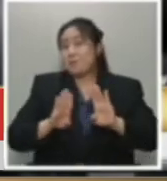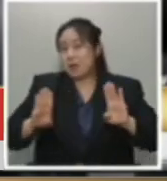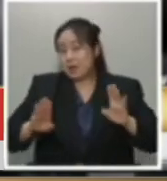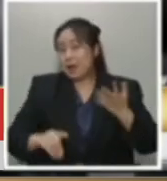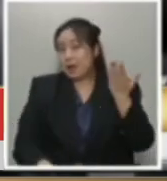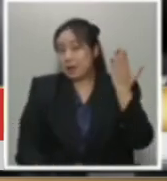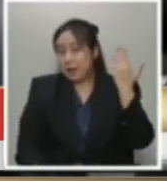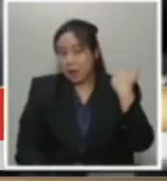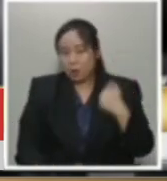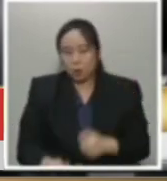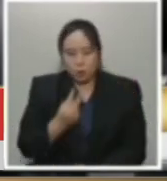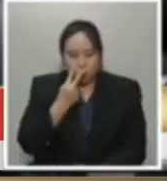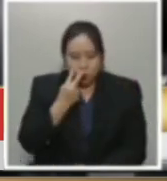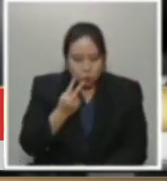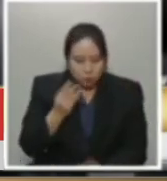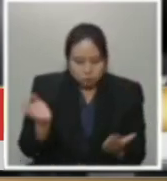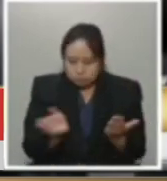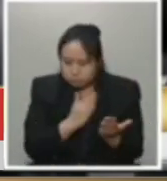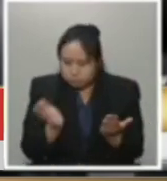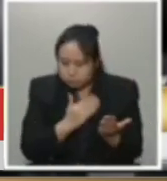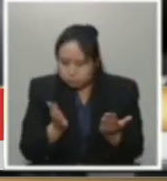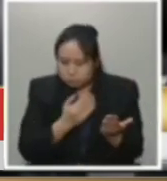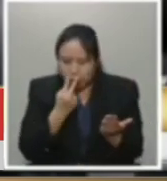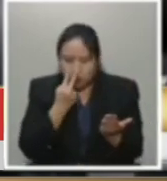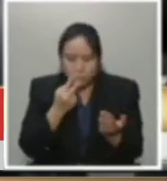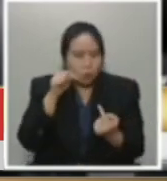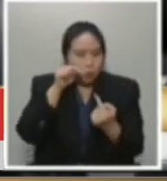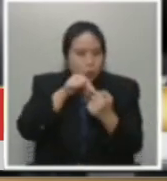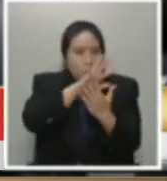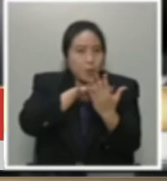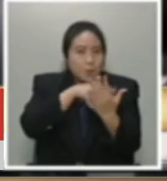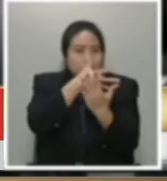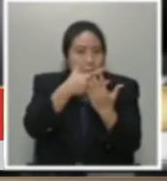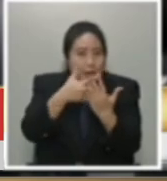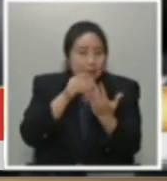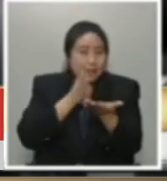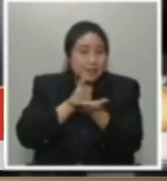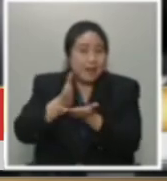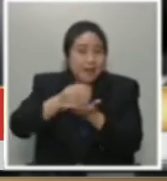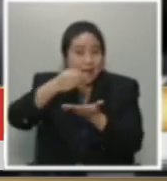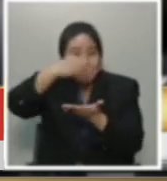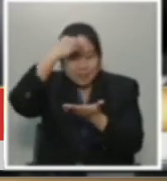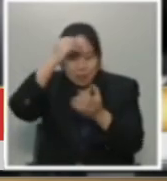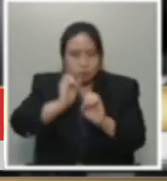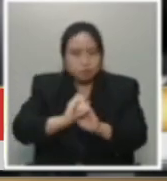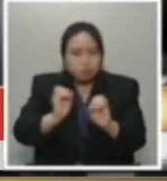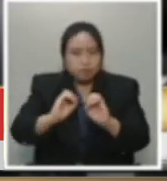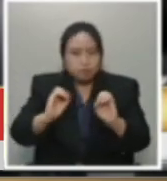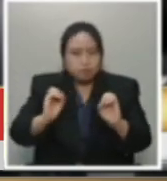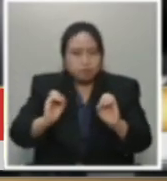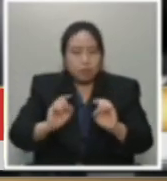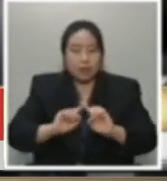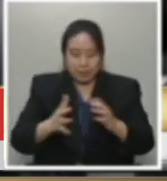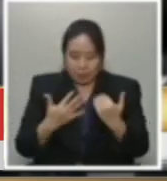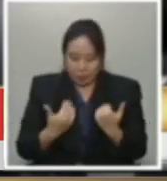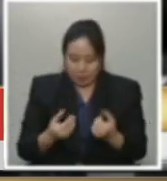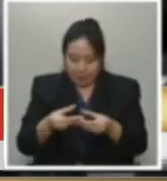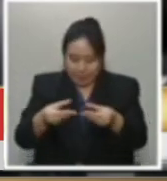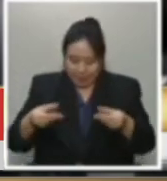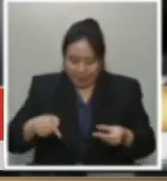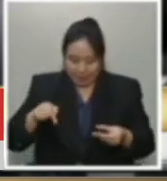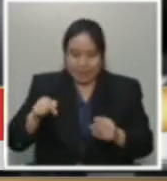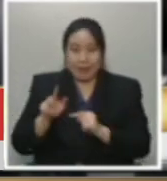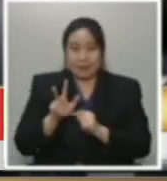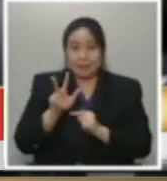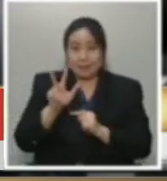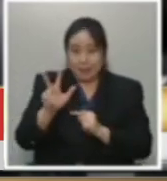ไม่มีเรื่องความคืบหน้าในของแผนปฏิรูปประเทศด้านการศึกษาเลยนะครับแต่ว่าในรายงานฉบับนี้ซึ่งเป็นครั้งที่3เนี่ย